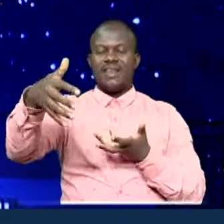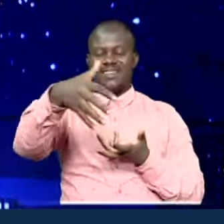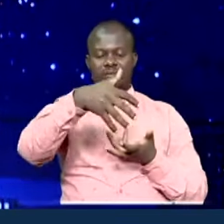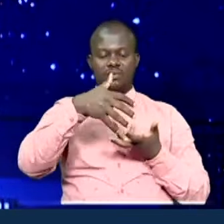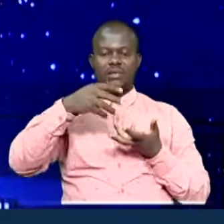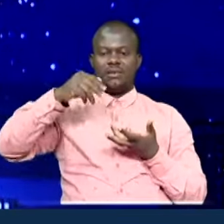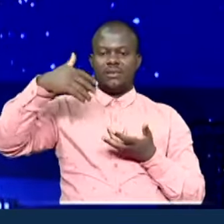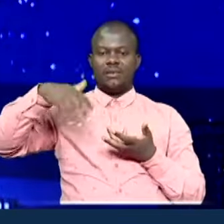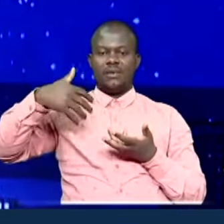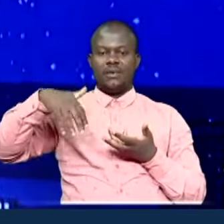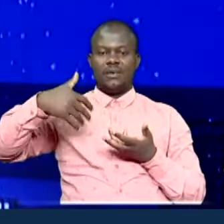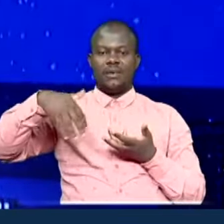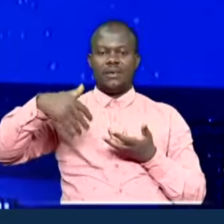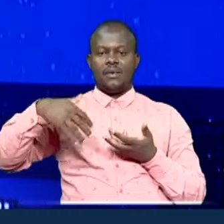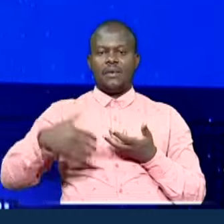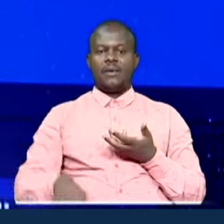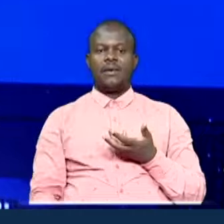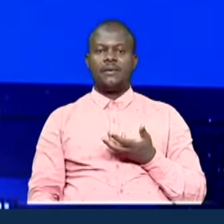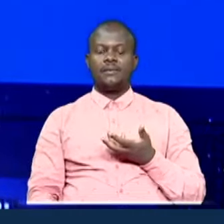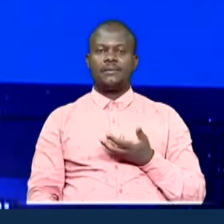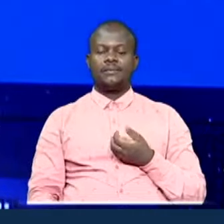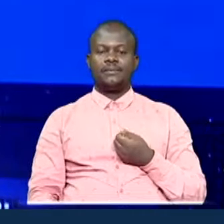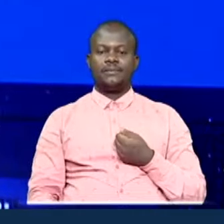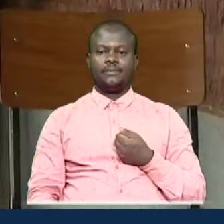ibahenze. Ni inkuru twateguriwe na Jean Paul Turatsinze.